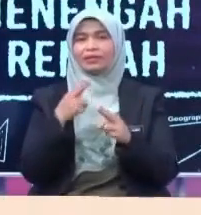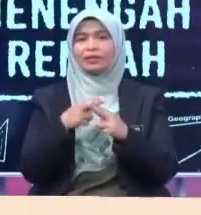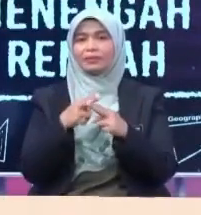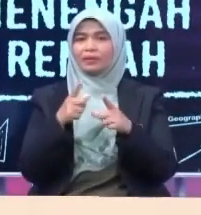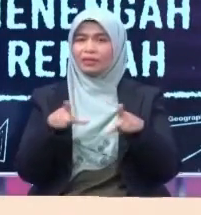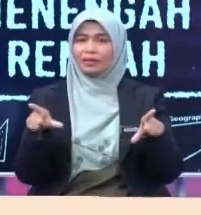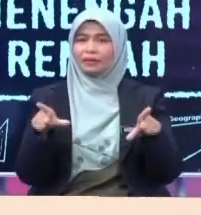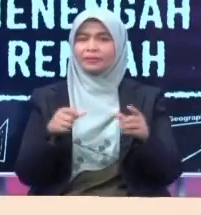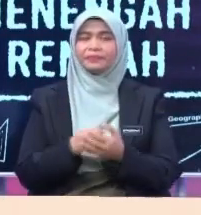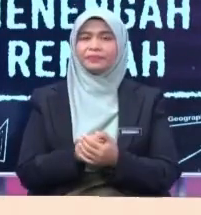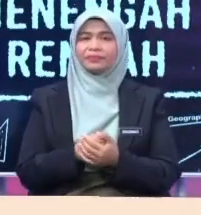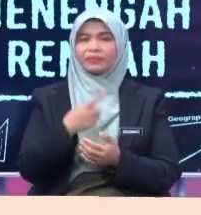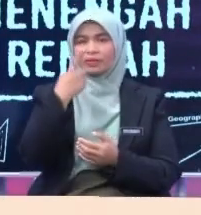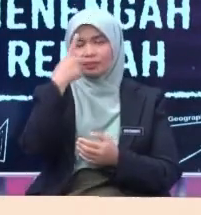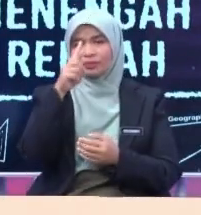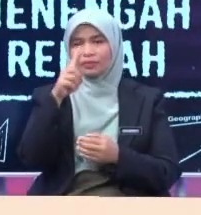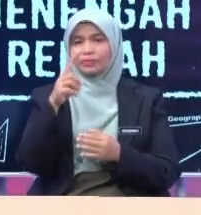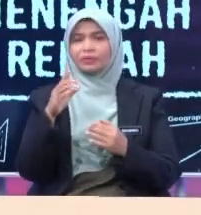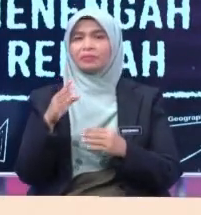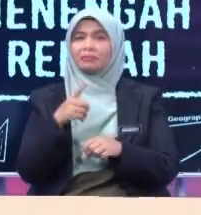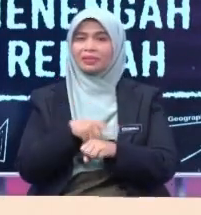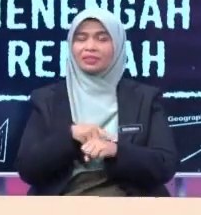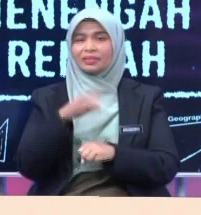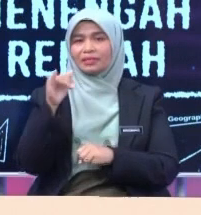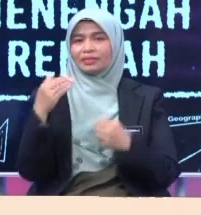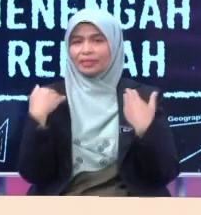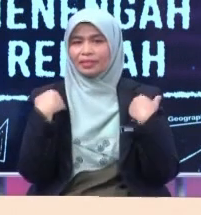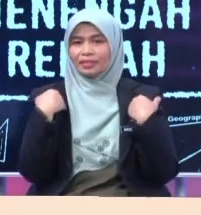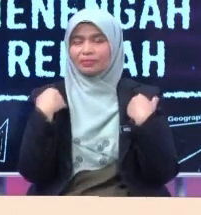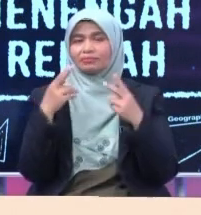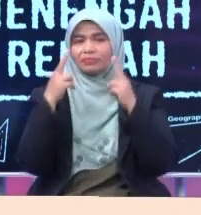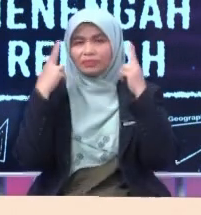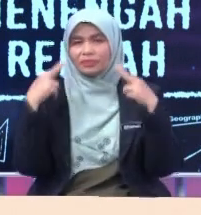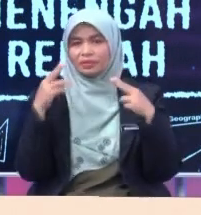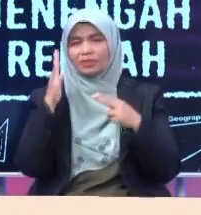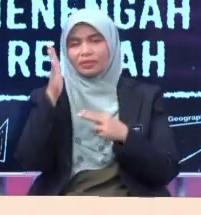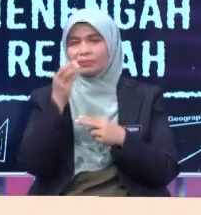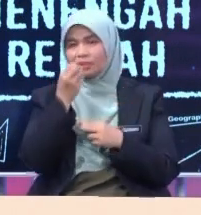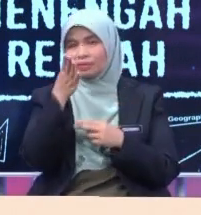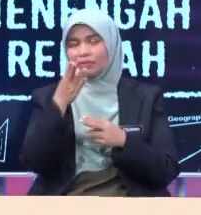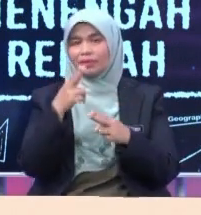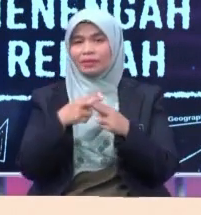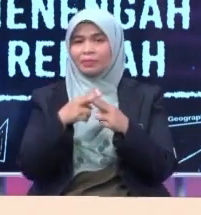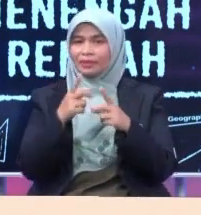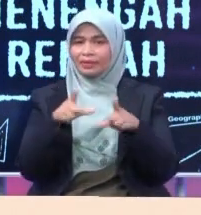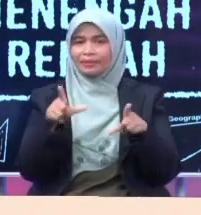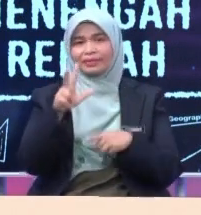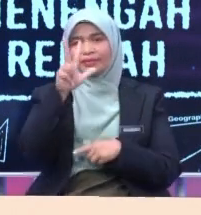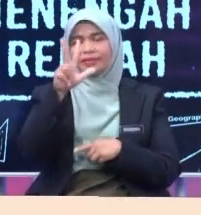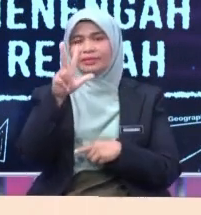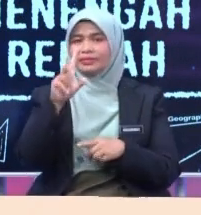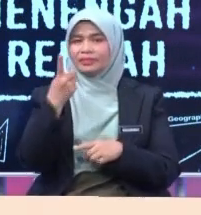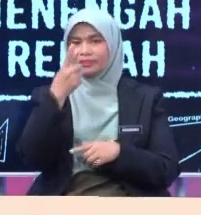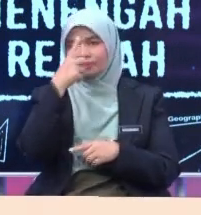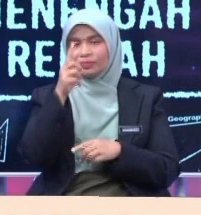yang untuk slot yang masa yang kita ada ni, Ustazah akan terangkan tiga saja. Sebenarnya banyak lagi nama-nama lain bagi hari